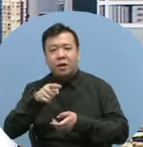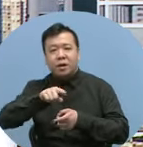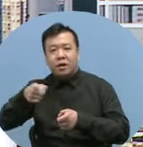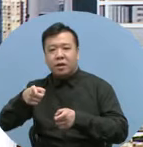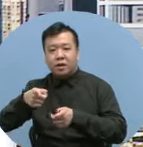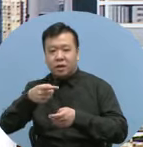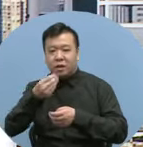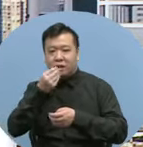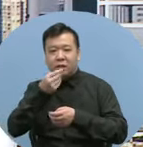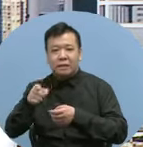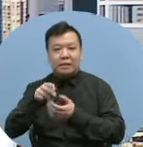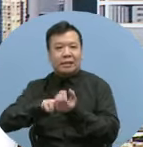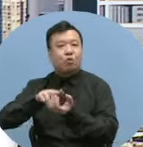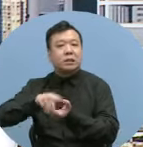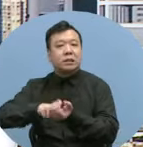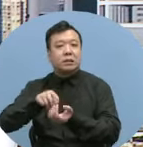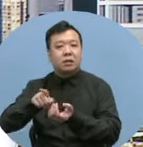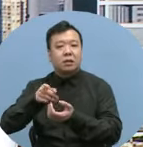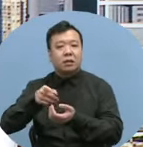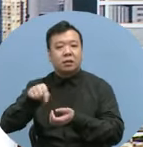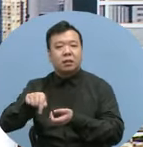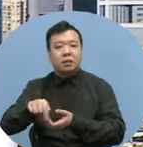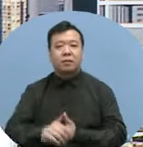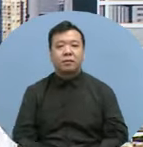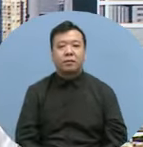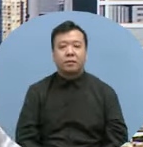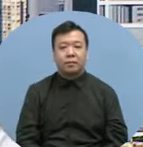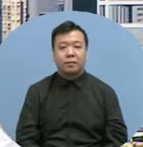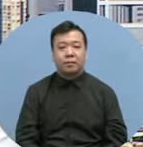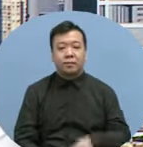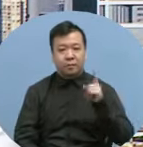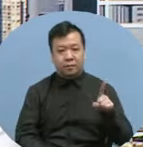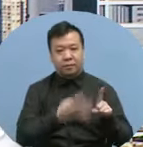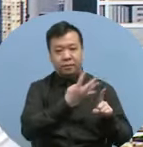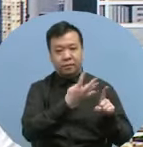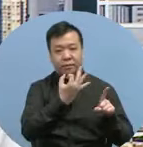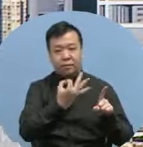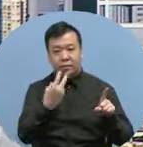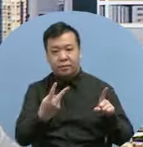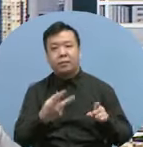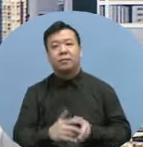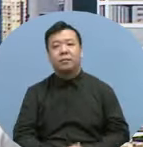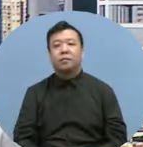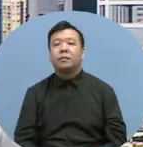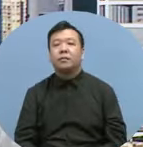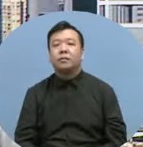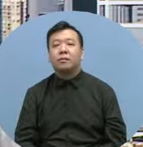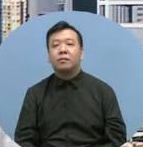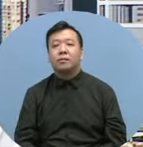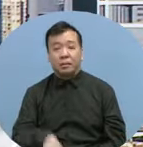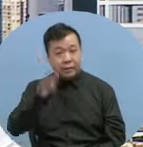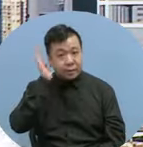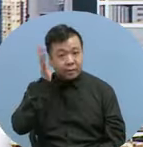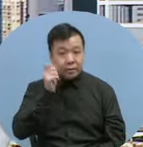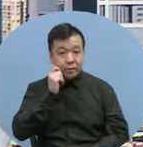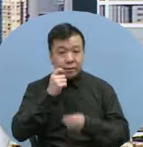嗰啲回轉壽司爭鮮咁樣嘅。1432咧，就係男